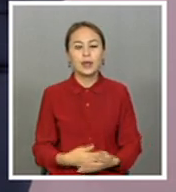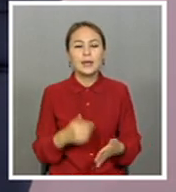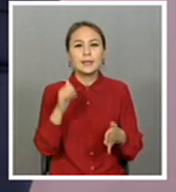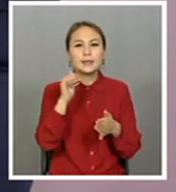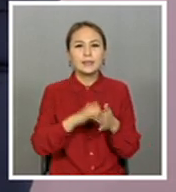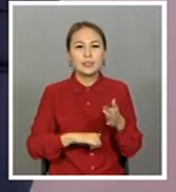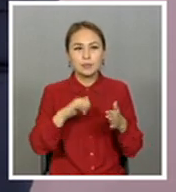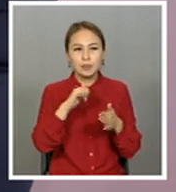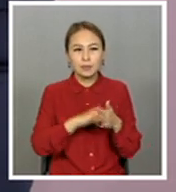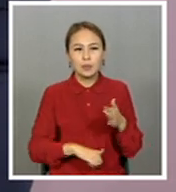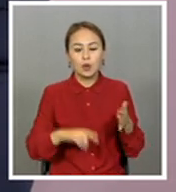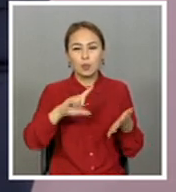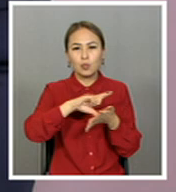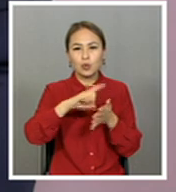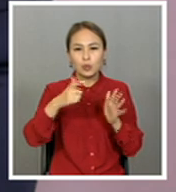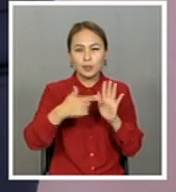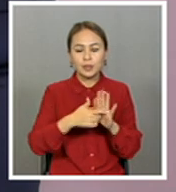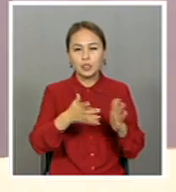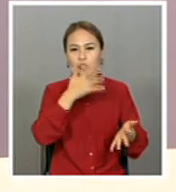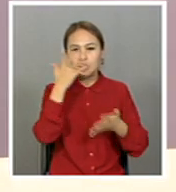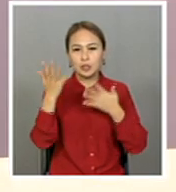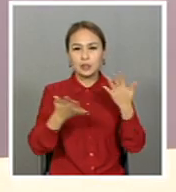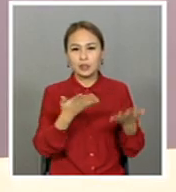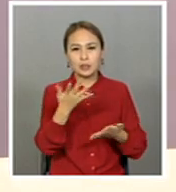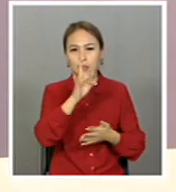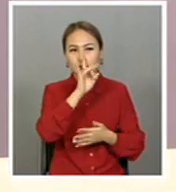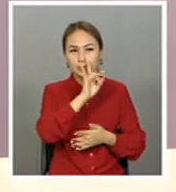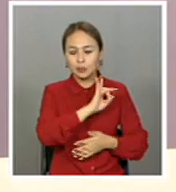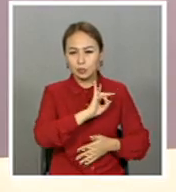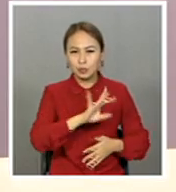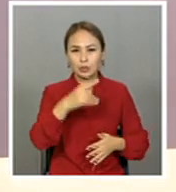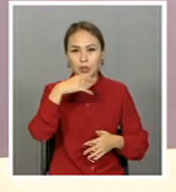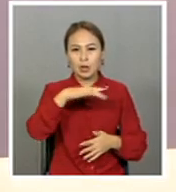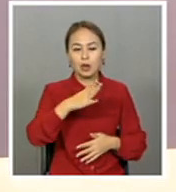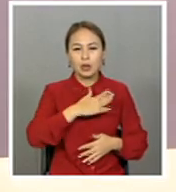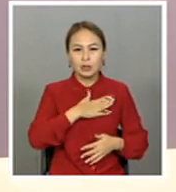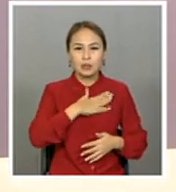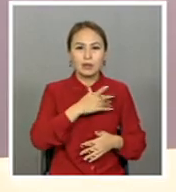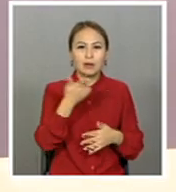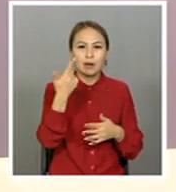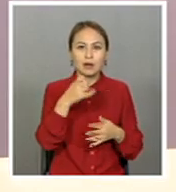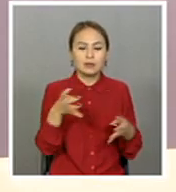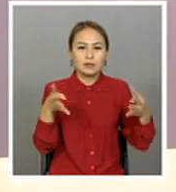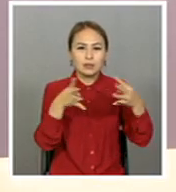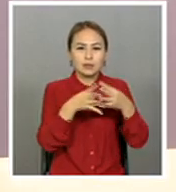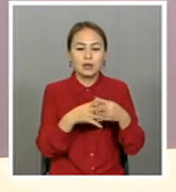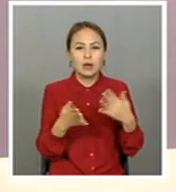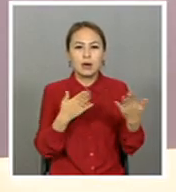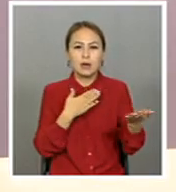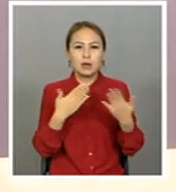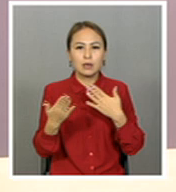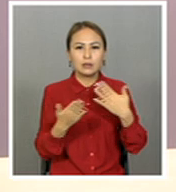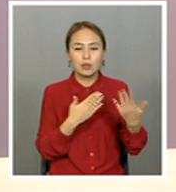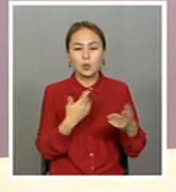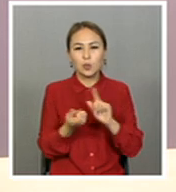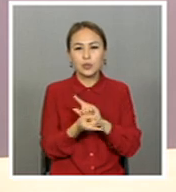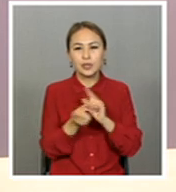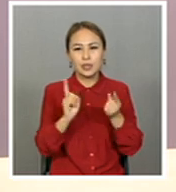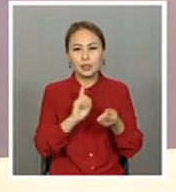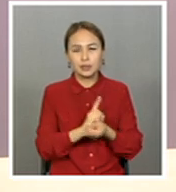Себебі бөлмені желдетпегеннен оттекпен көмірқышқыл газдың ара қатынасы